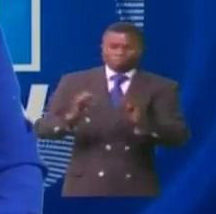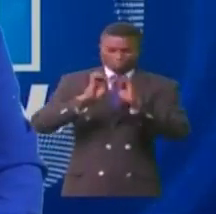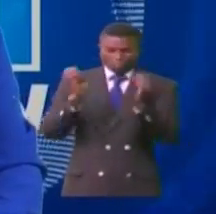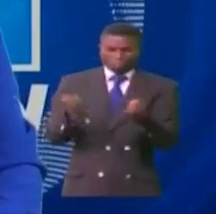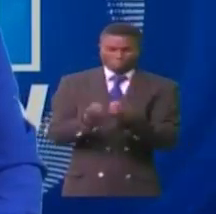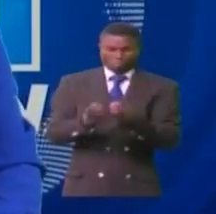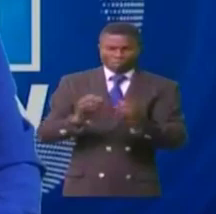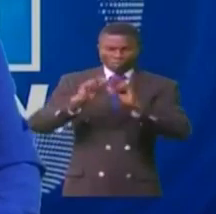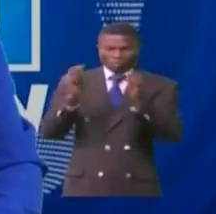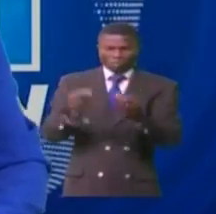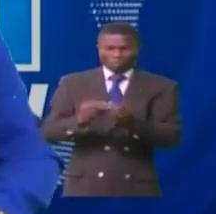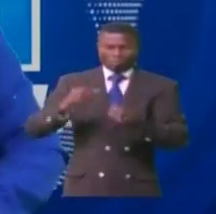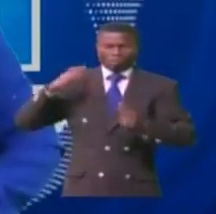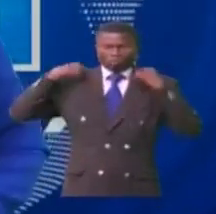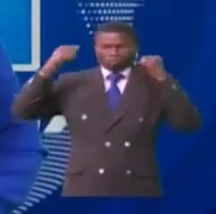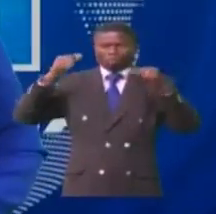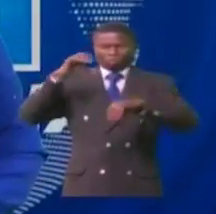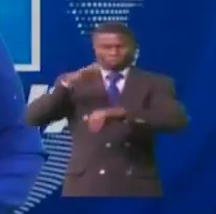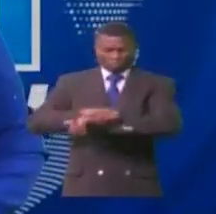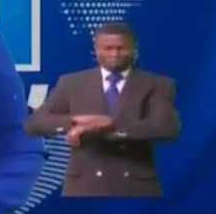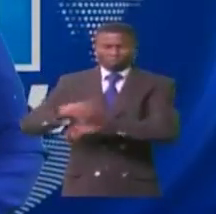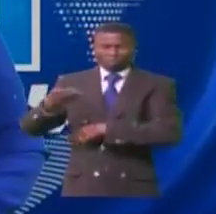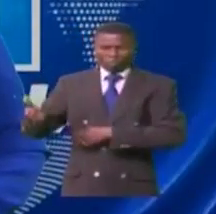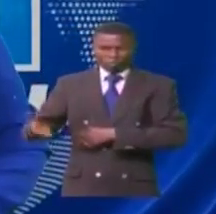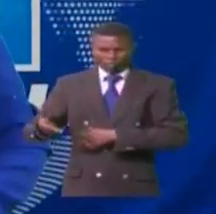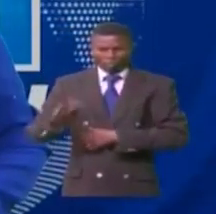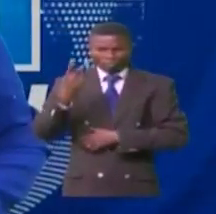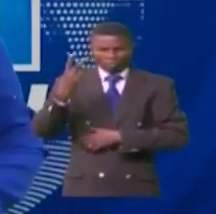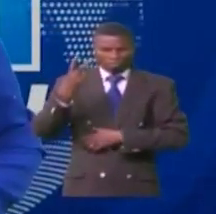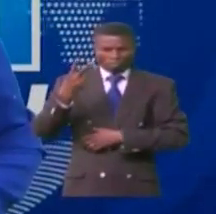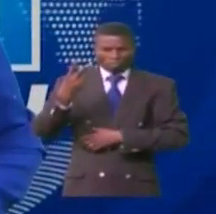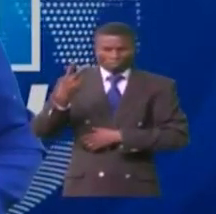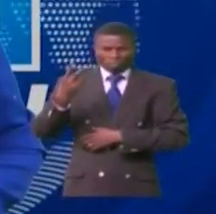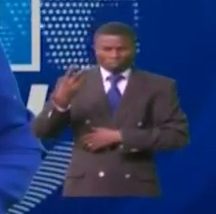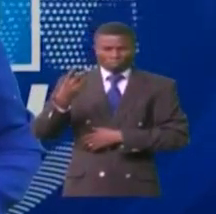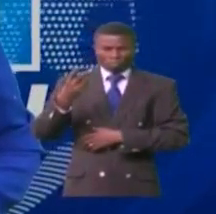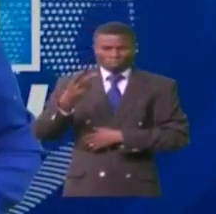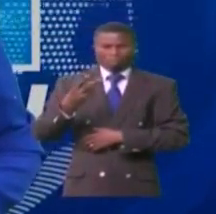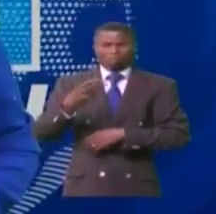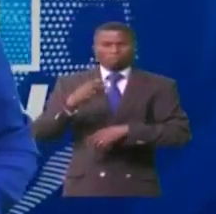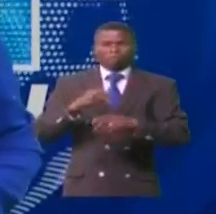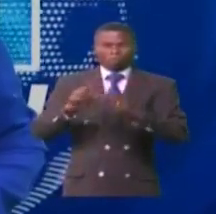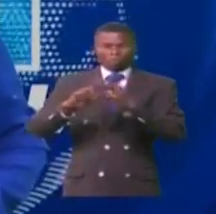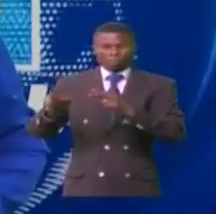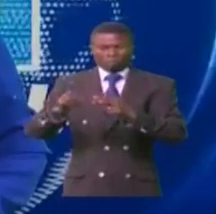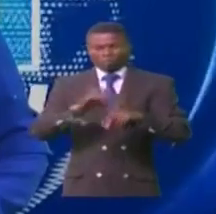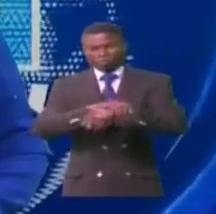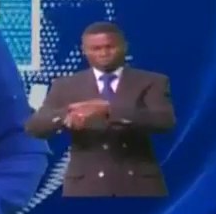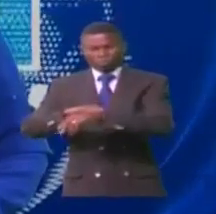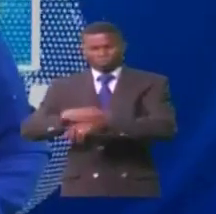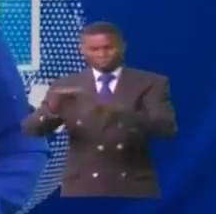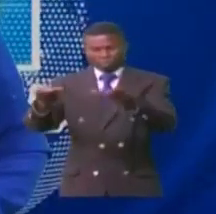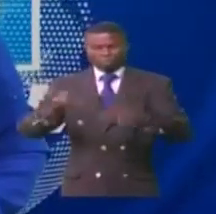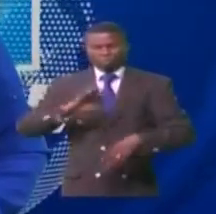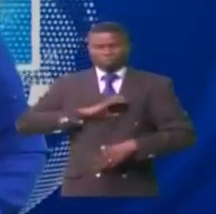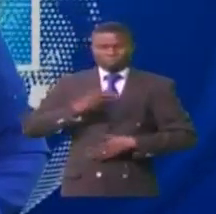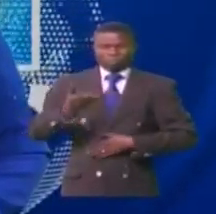ce groupe des malfrats a été maîtrisé et deux d'entre eux ont été appréhendés et conduits au poste de la